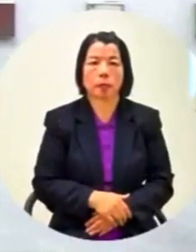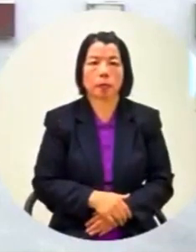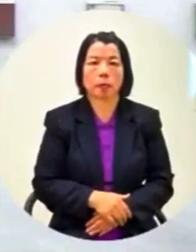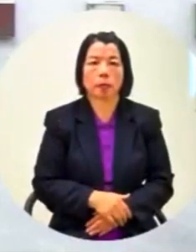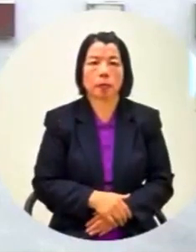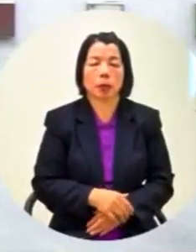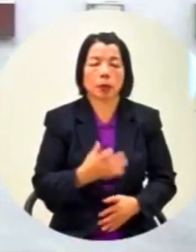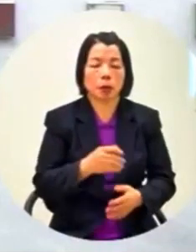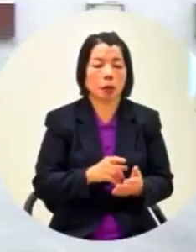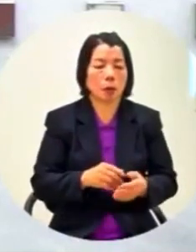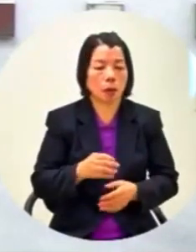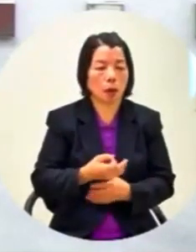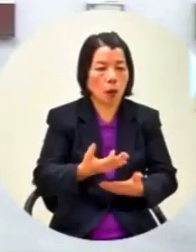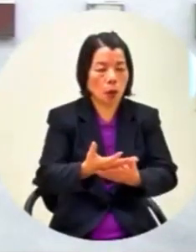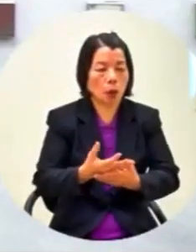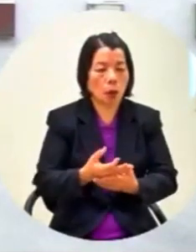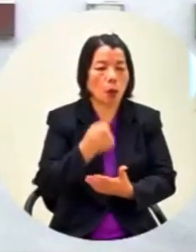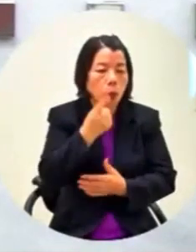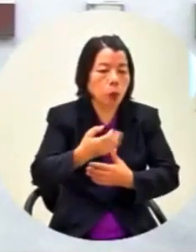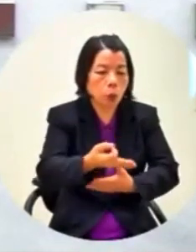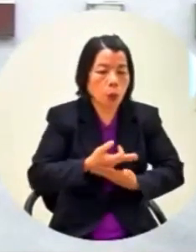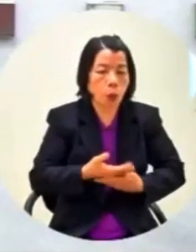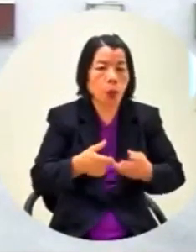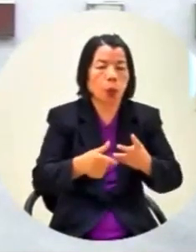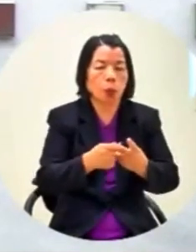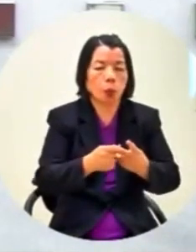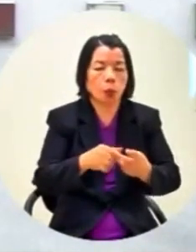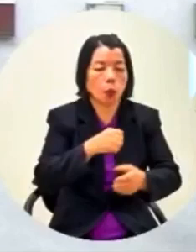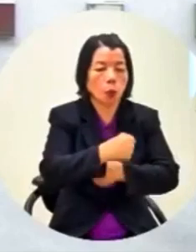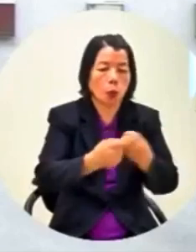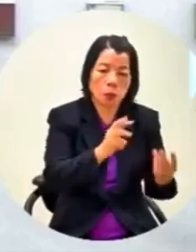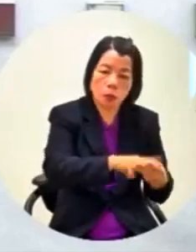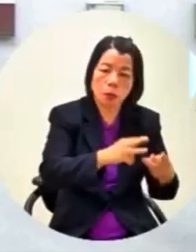收入以及动产平均未达者，每月